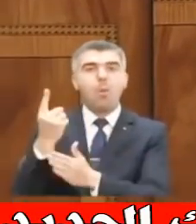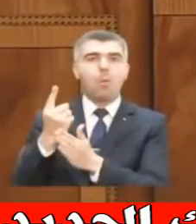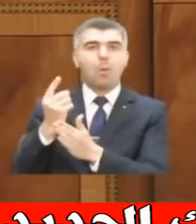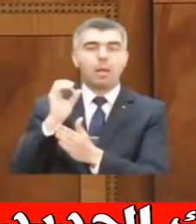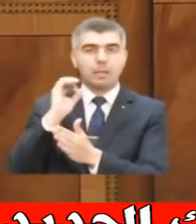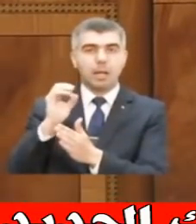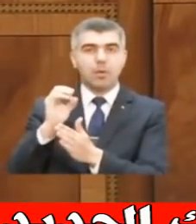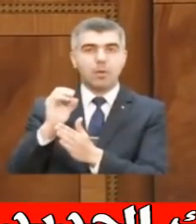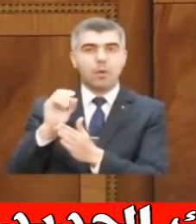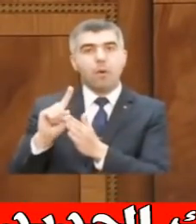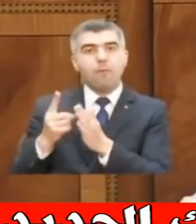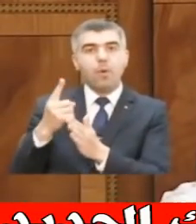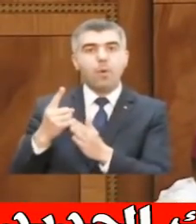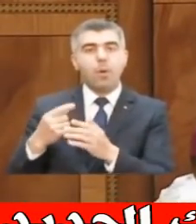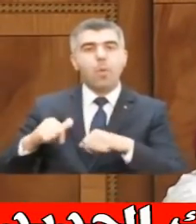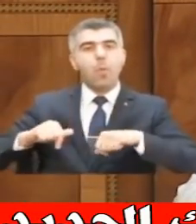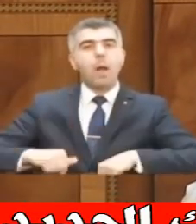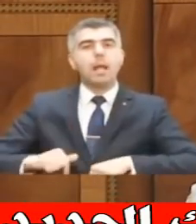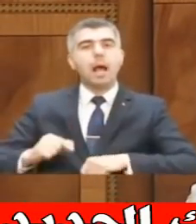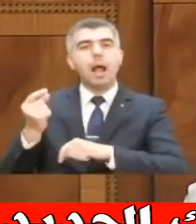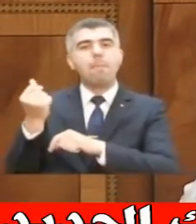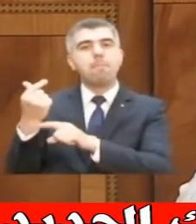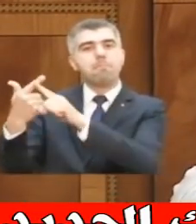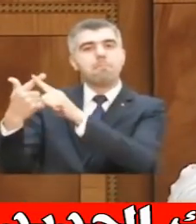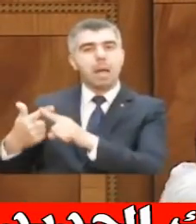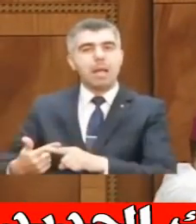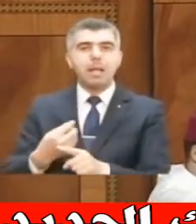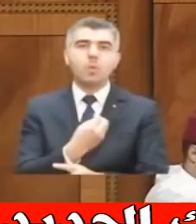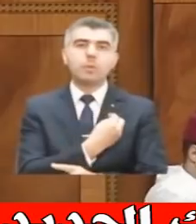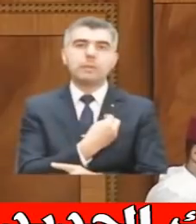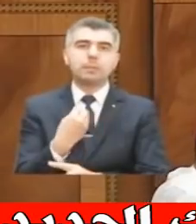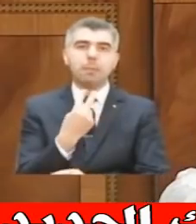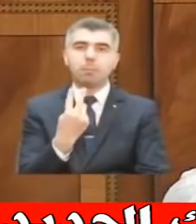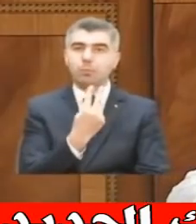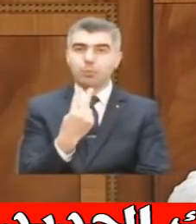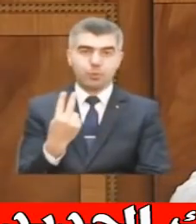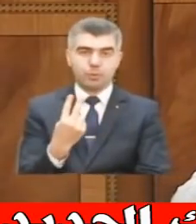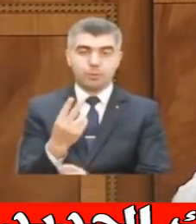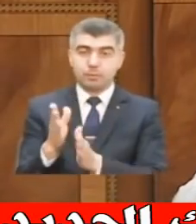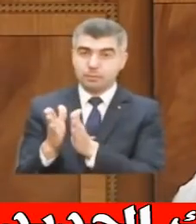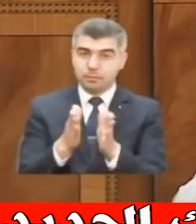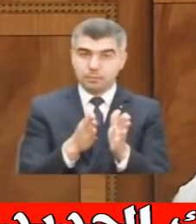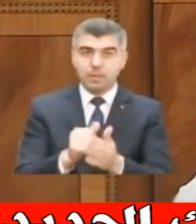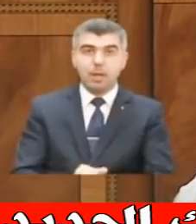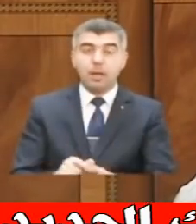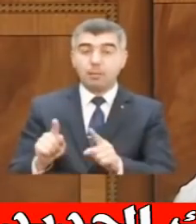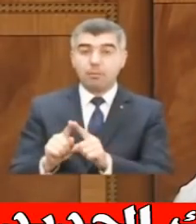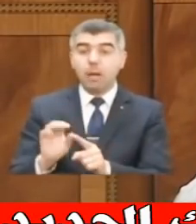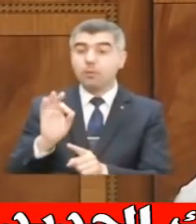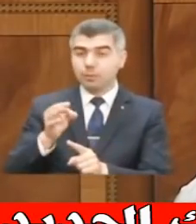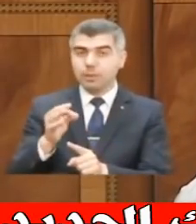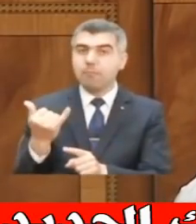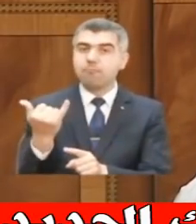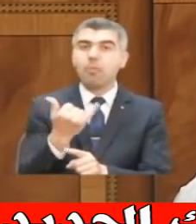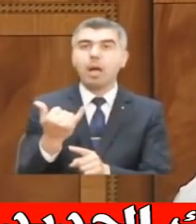العمر. ولفتت عضوة في ضرالية الفنانين التجمعيين إلى أن الفن مرآة المجتمع، تعكس كل من